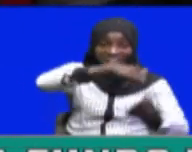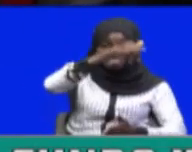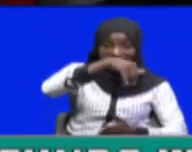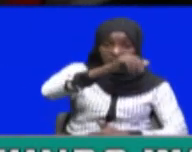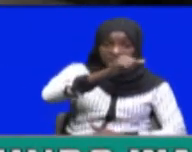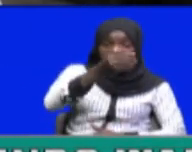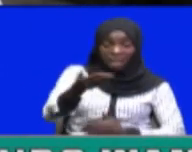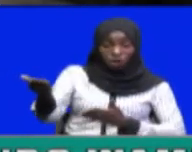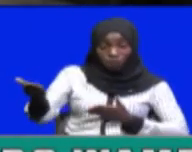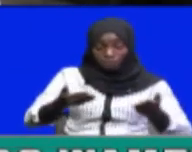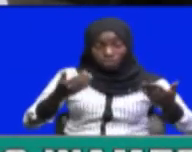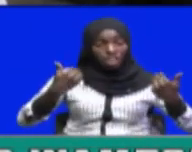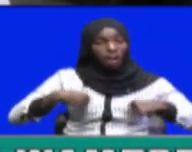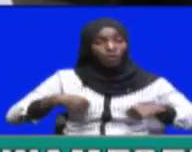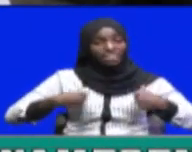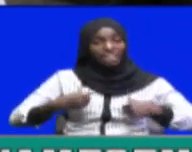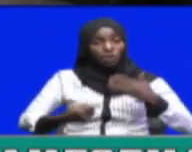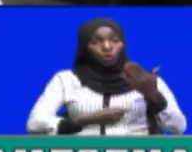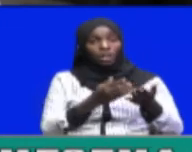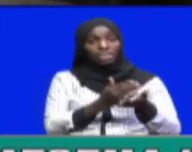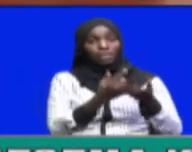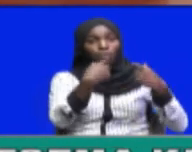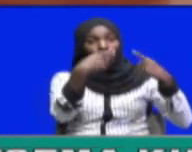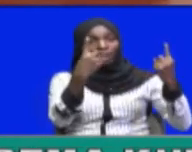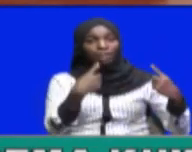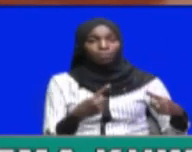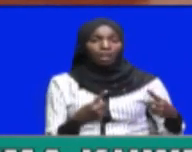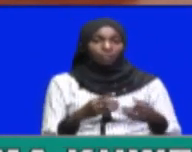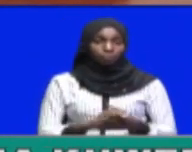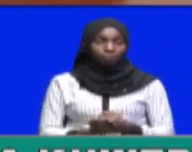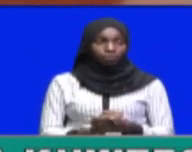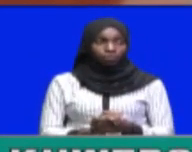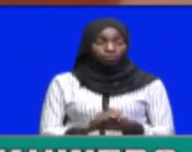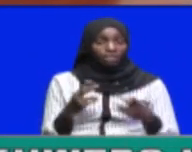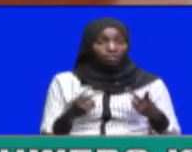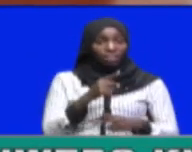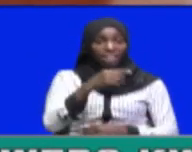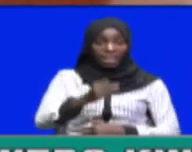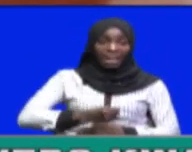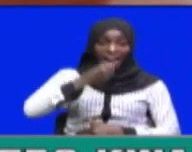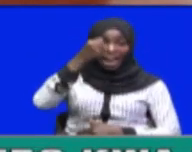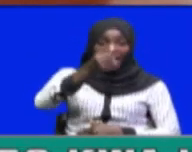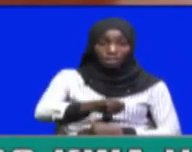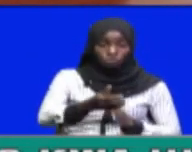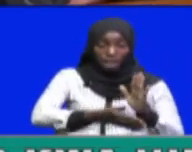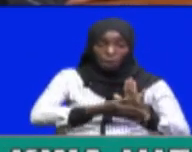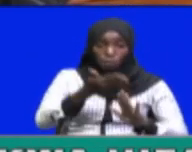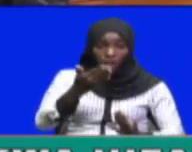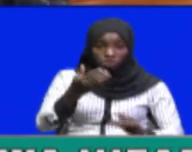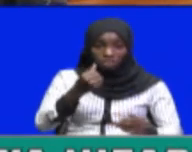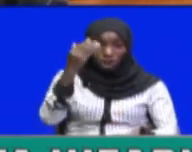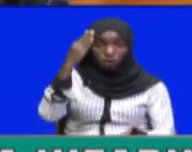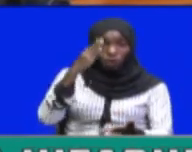mbalimbali. Mohamed amesema hatua hiyo ni ya awali katika kuhakikisha usalama wa wafanyakazi na